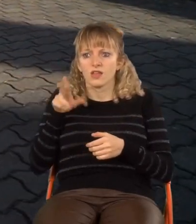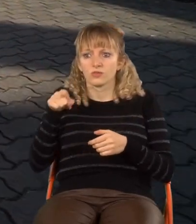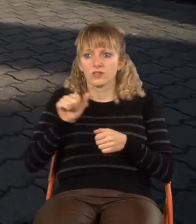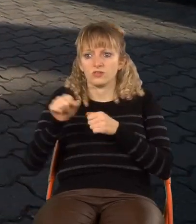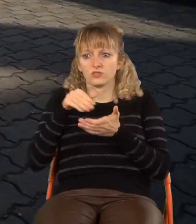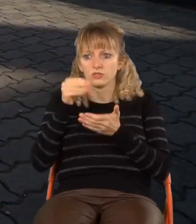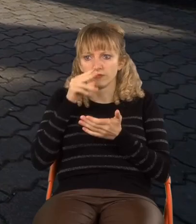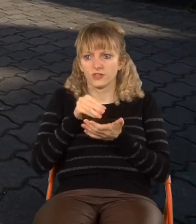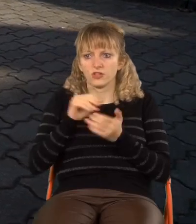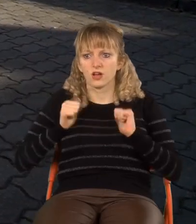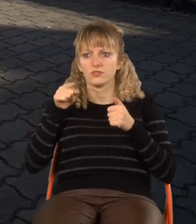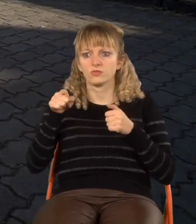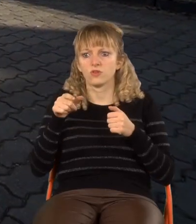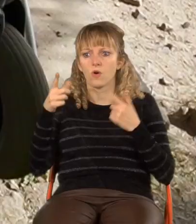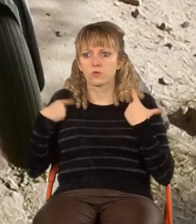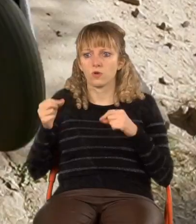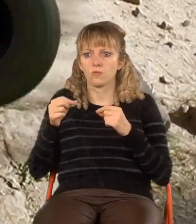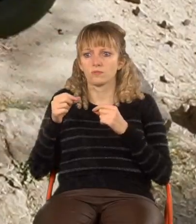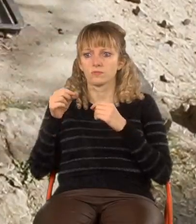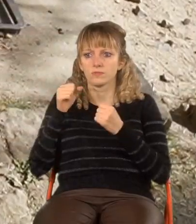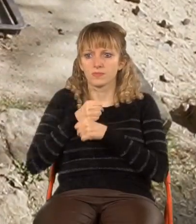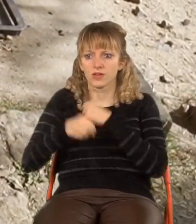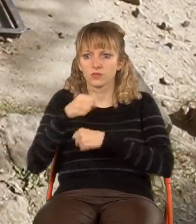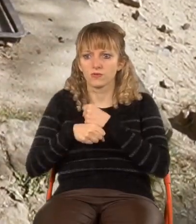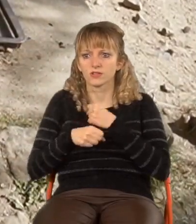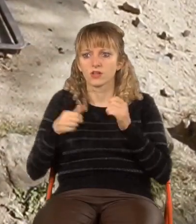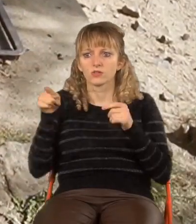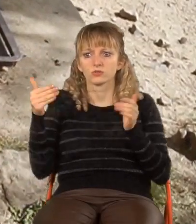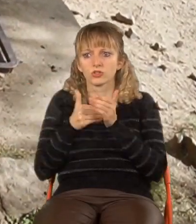różne rzeczy, które odczuwa osoba na wózku.